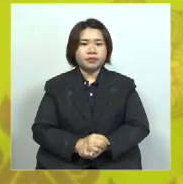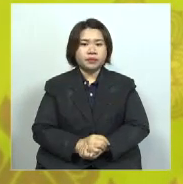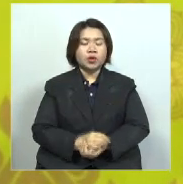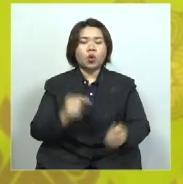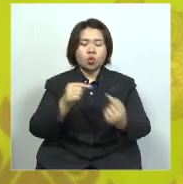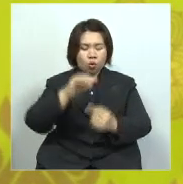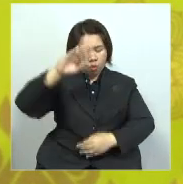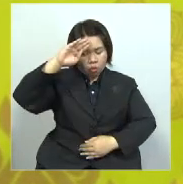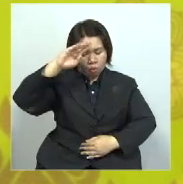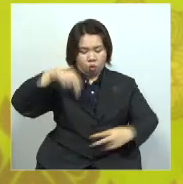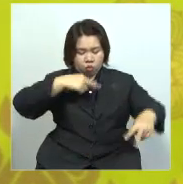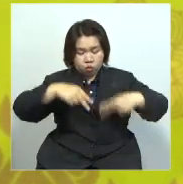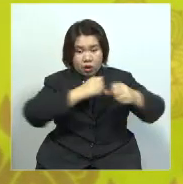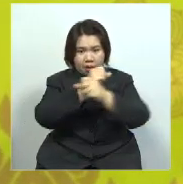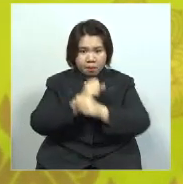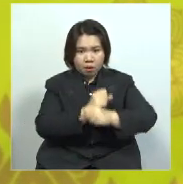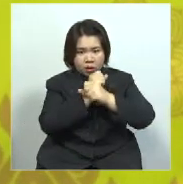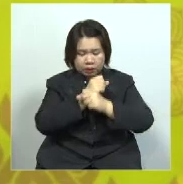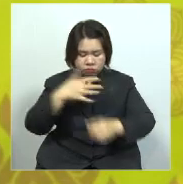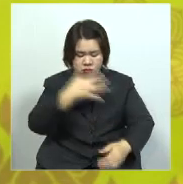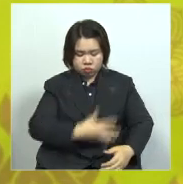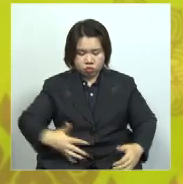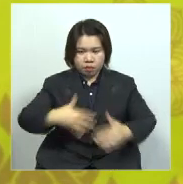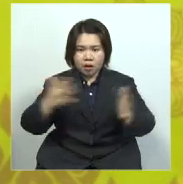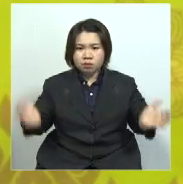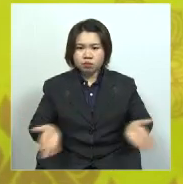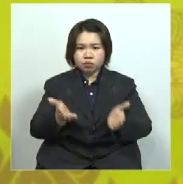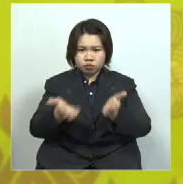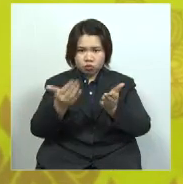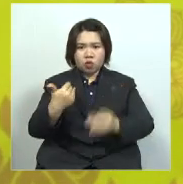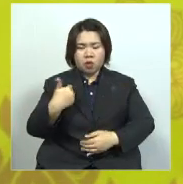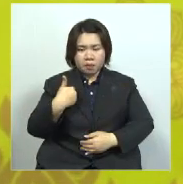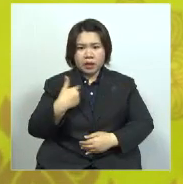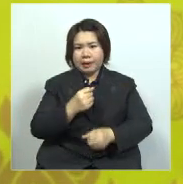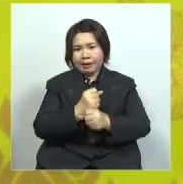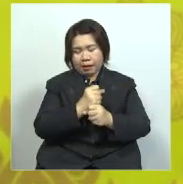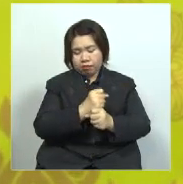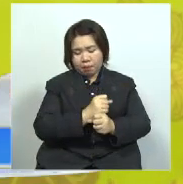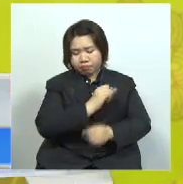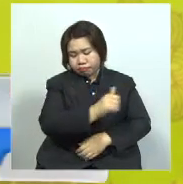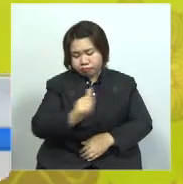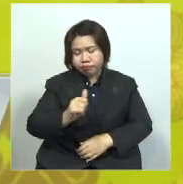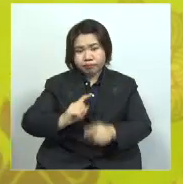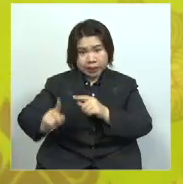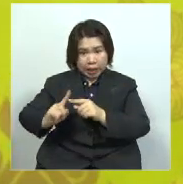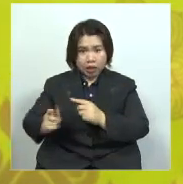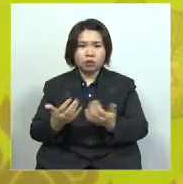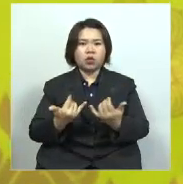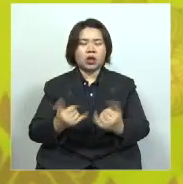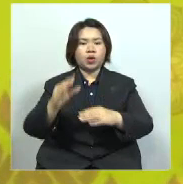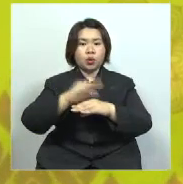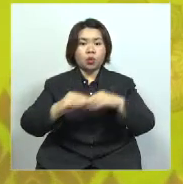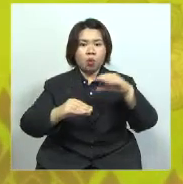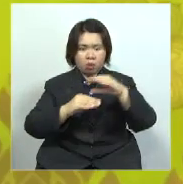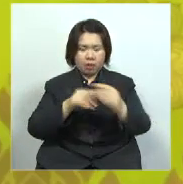ป้องกันโรคการส่งเสริมสุขภาพการรักษาโรคการพัฒนาสุขภาพและการดูแลคนในทุกพื้นที่นะครับเพราะฉะนั้นโครงการนี้น่าจะเป็นโครงการ